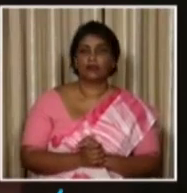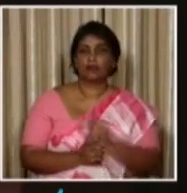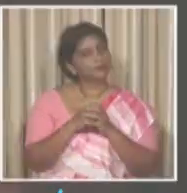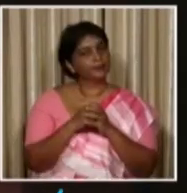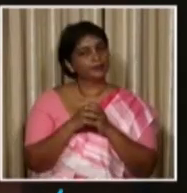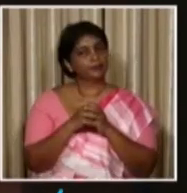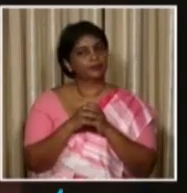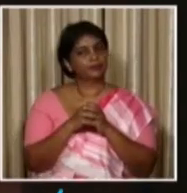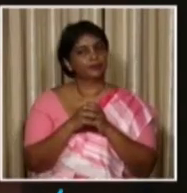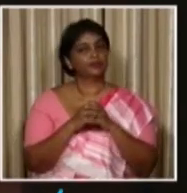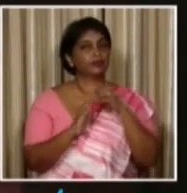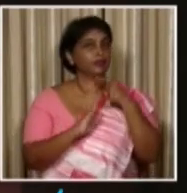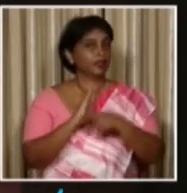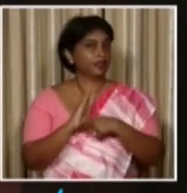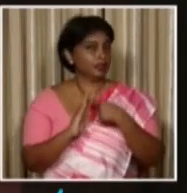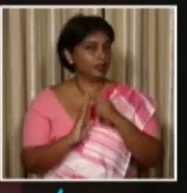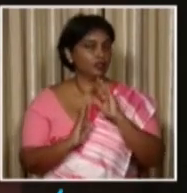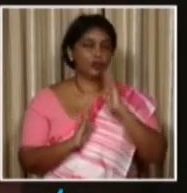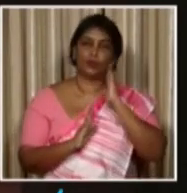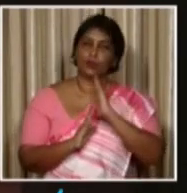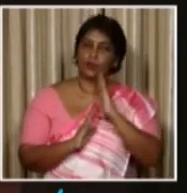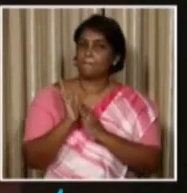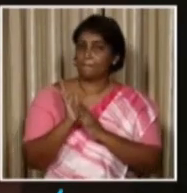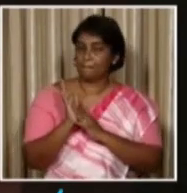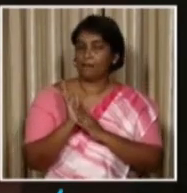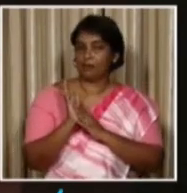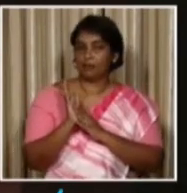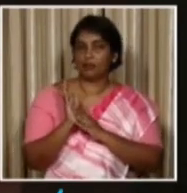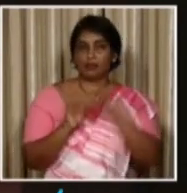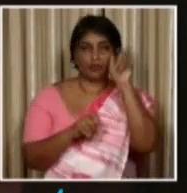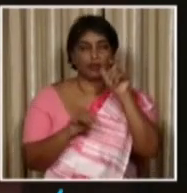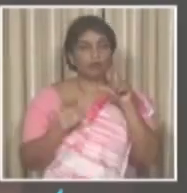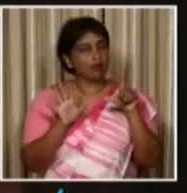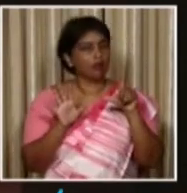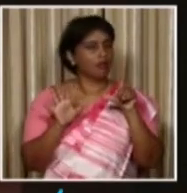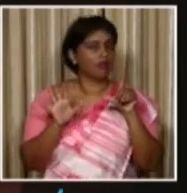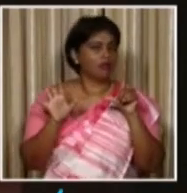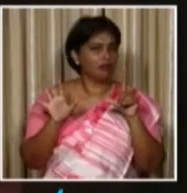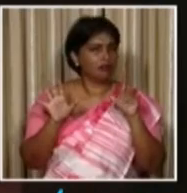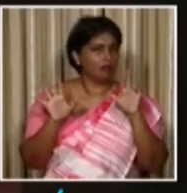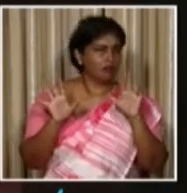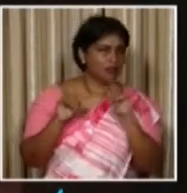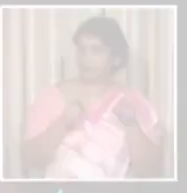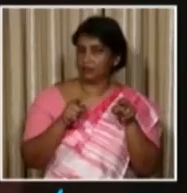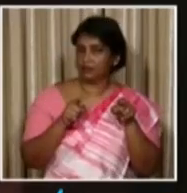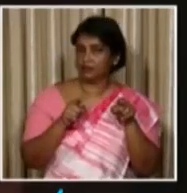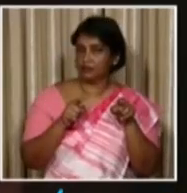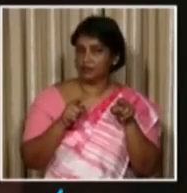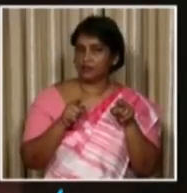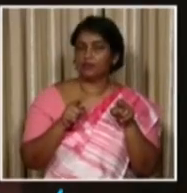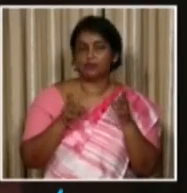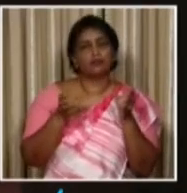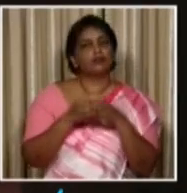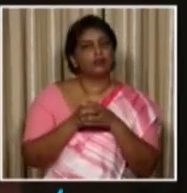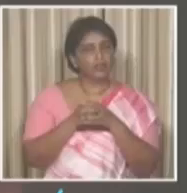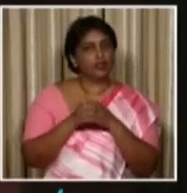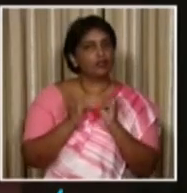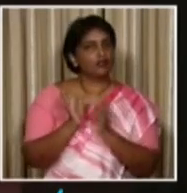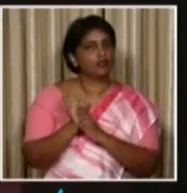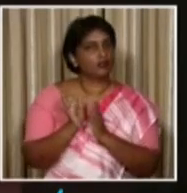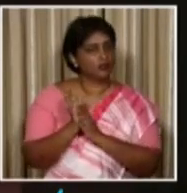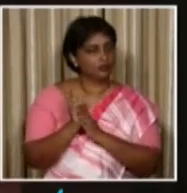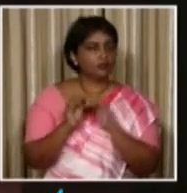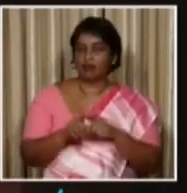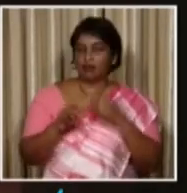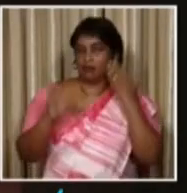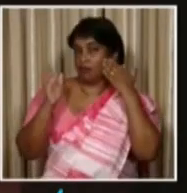dekat ketulat. Desiya ha, wideshiya samajikin hat dina, nama dina kuge atar pramane ke saman wita u komision sabha api